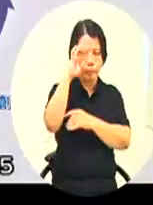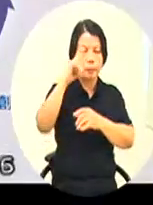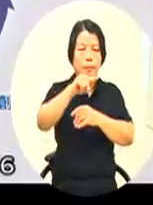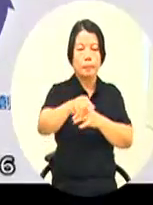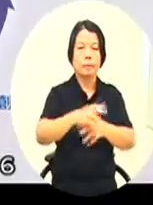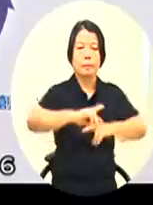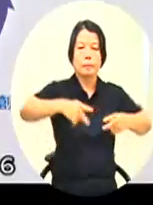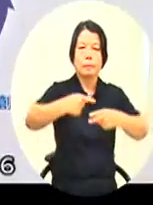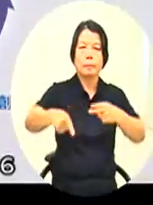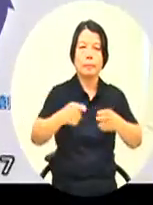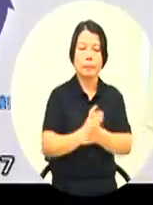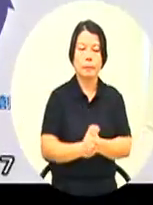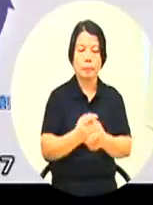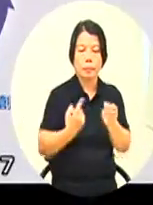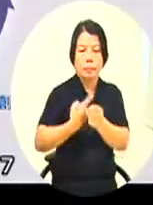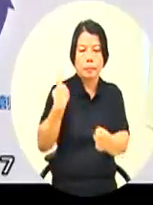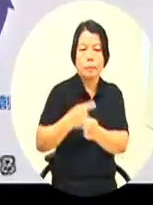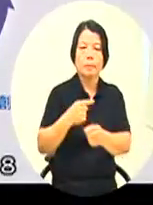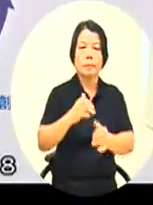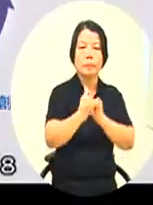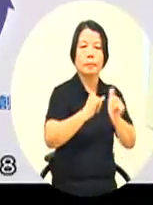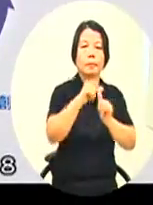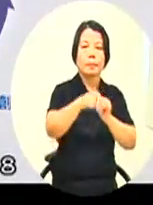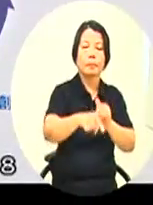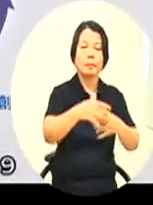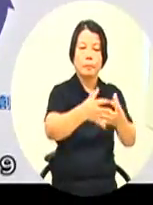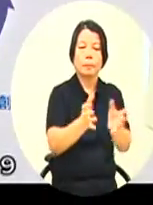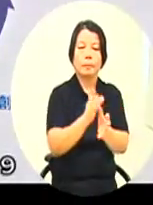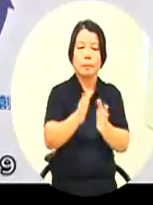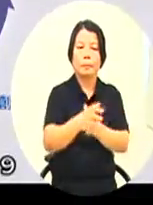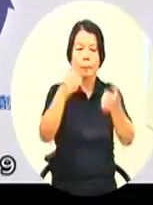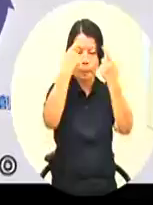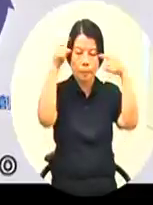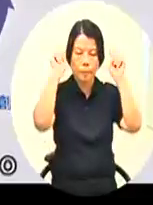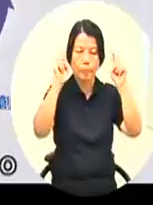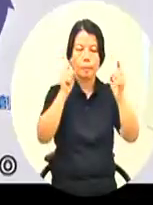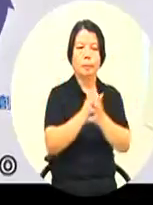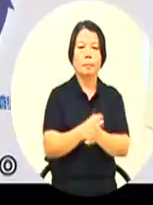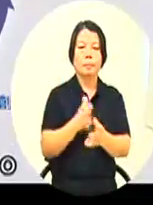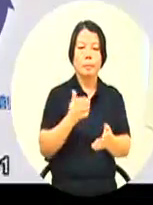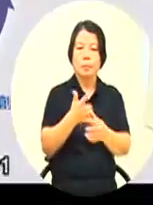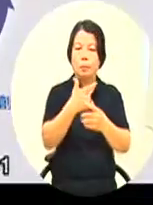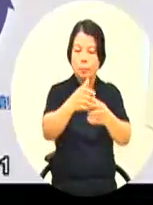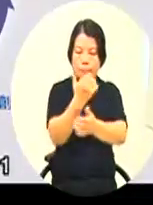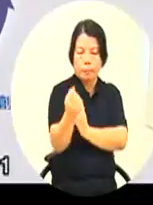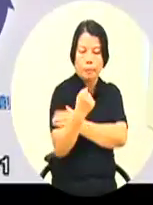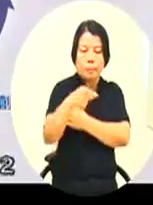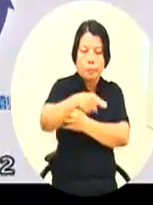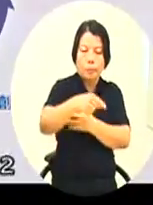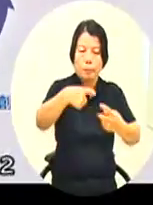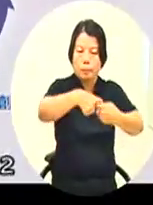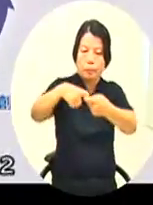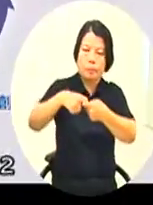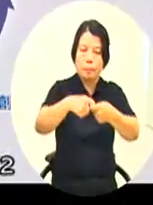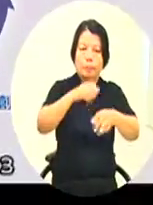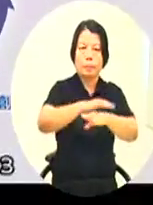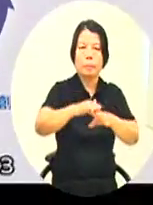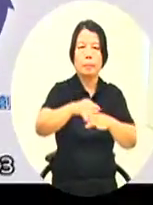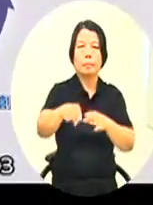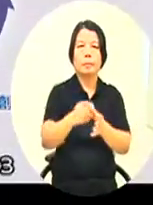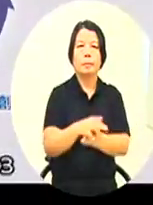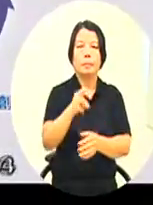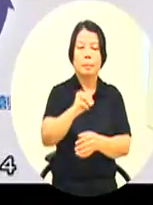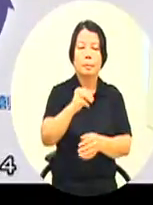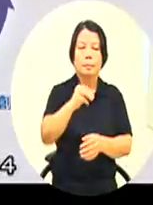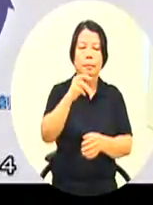去年以来，我们结合民间的团体，也结合大专院校，积极来布局高雄的 Maker 教育。所以我们这个 Maker 教